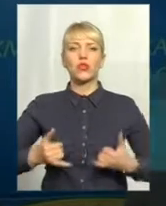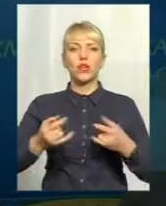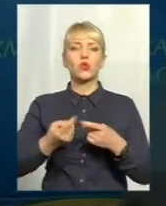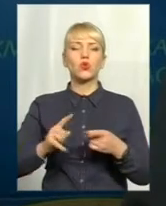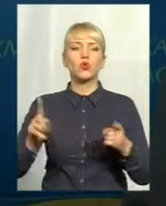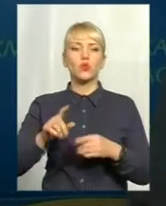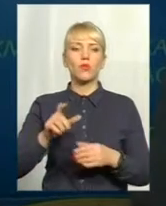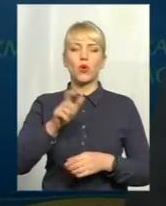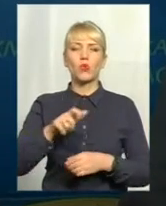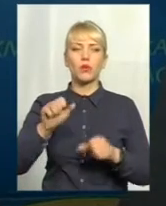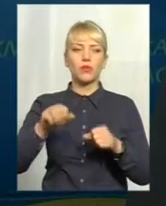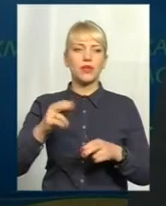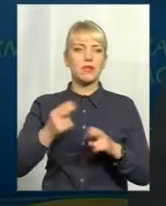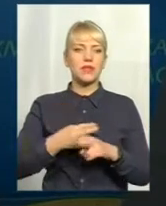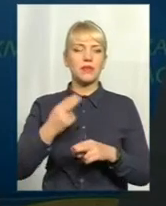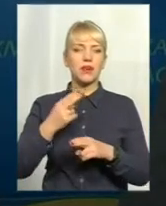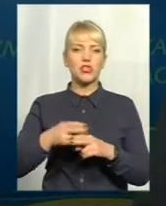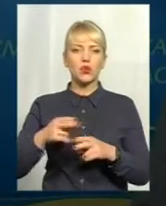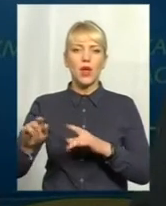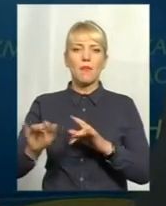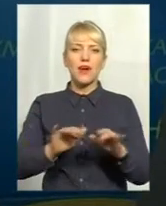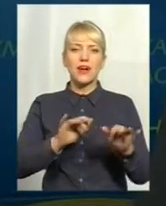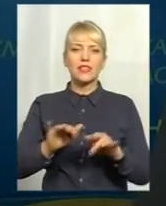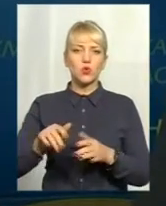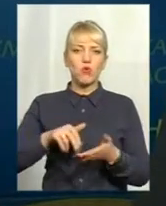могли безперешкодно пересуватися. Якщо